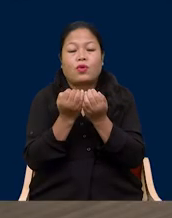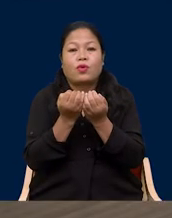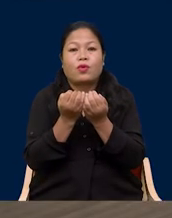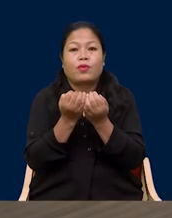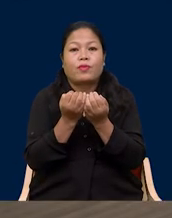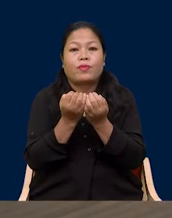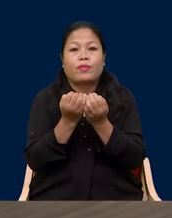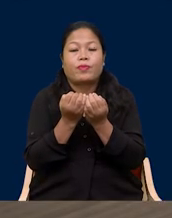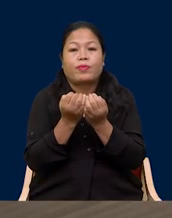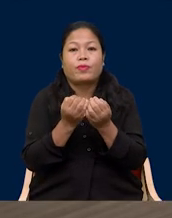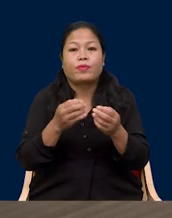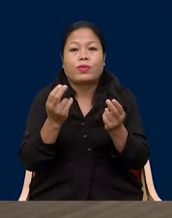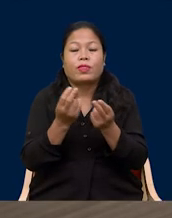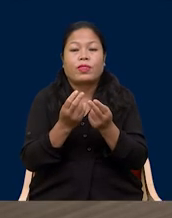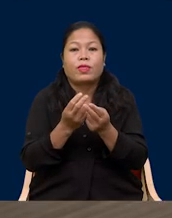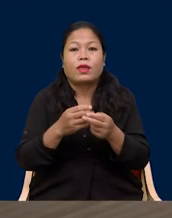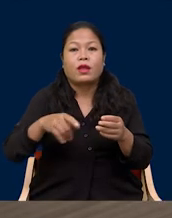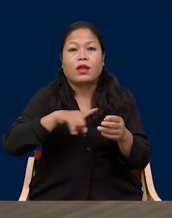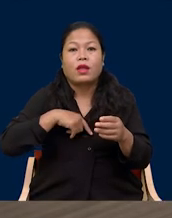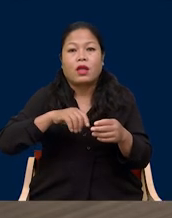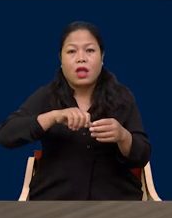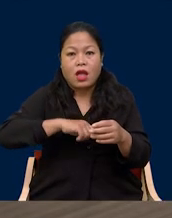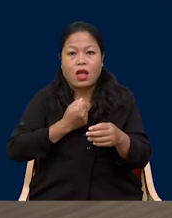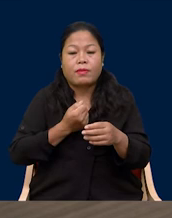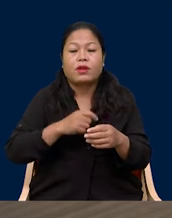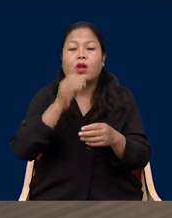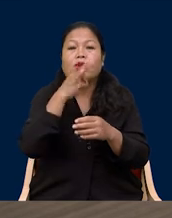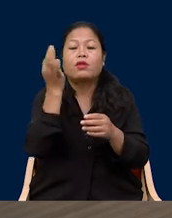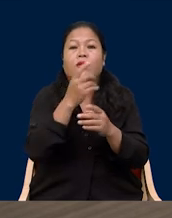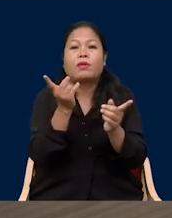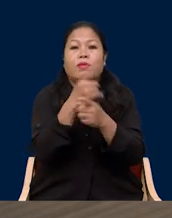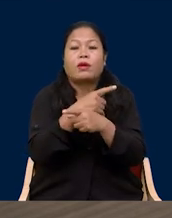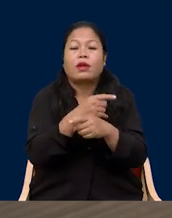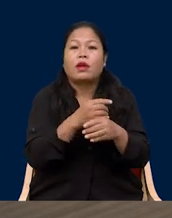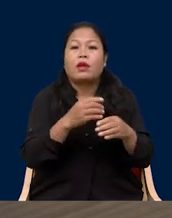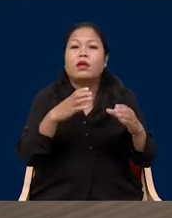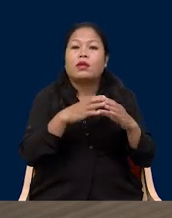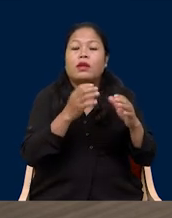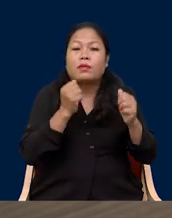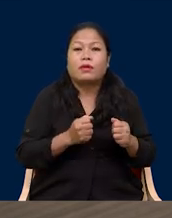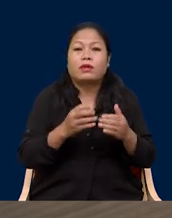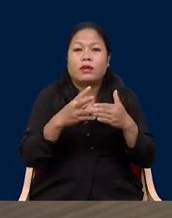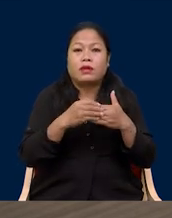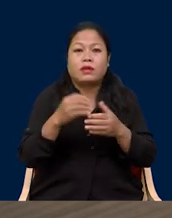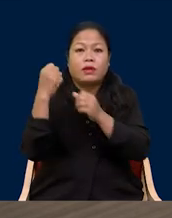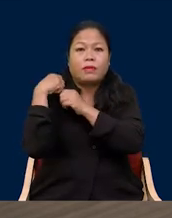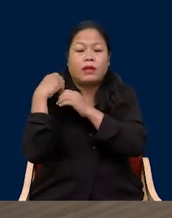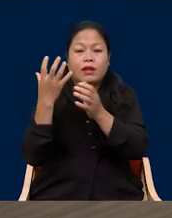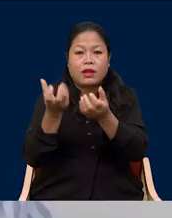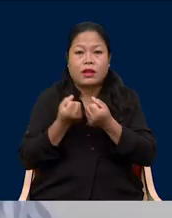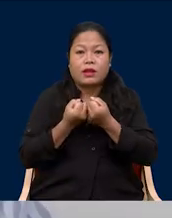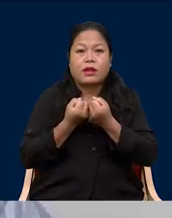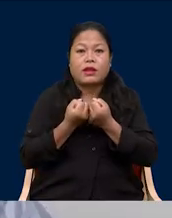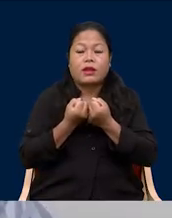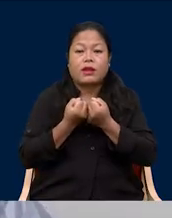यो कुरा मैले के एउटा ऊ गर्न चाहन्छु भने मैले आफूले अहिले जलवायु परिवर्तन महाशाखामा बसेर नेतृत्व लिइरहँदा